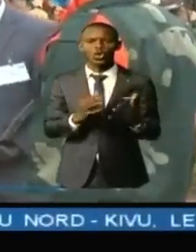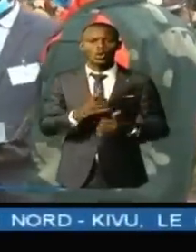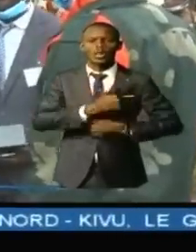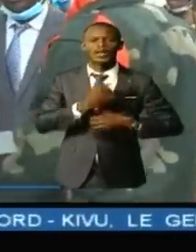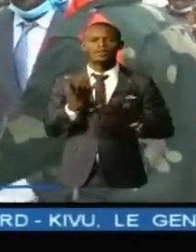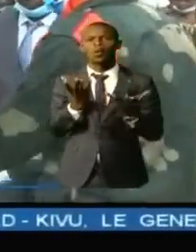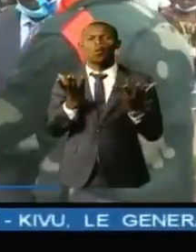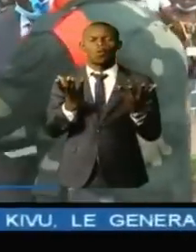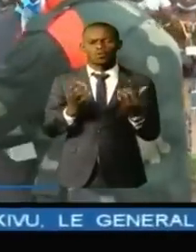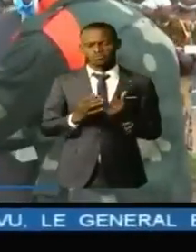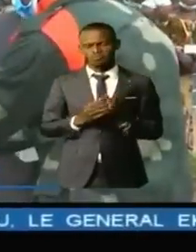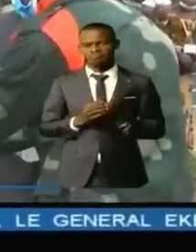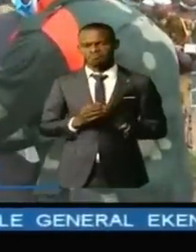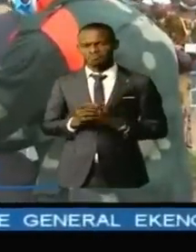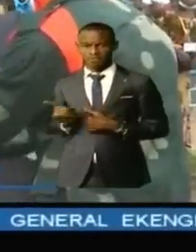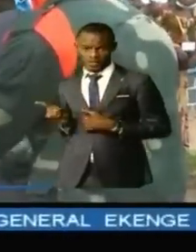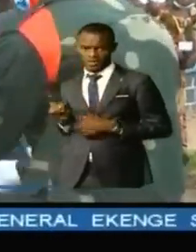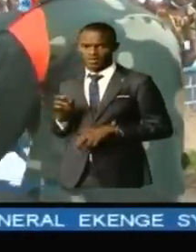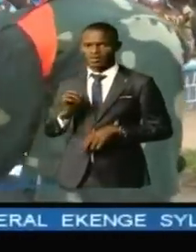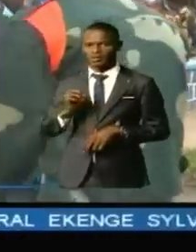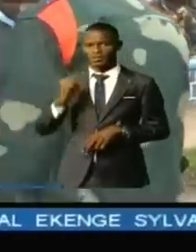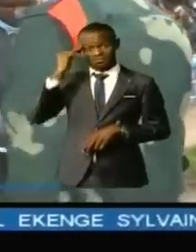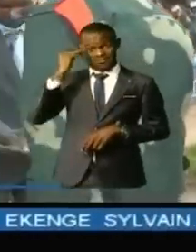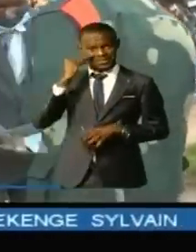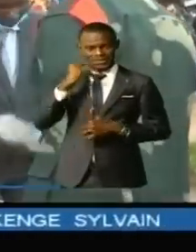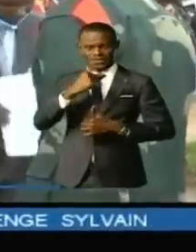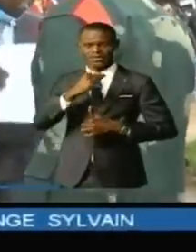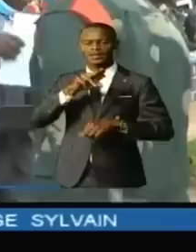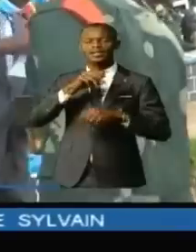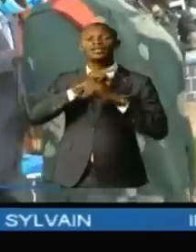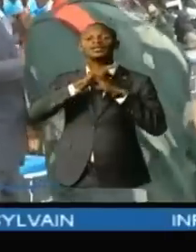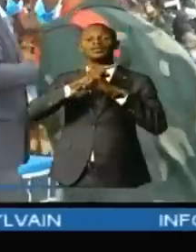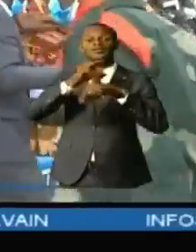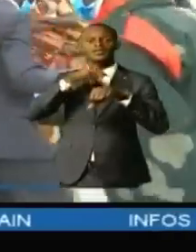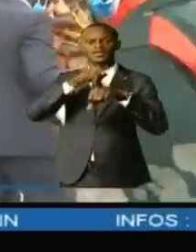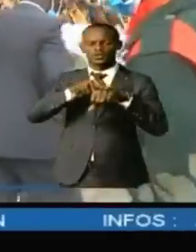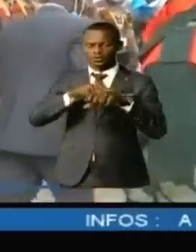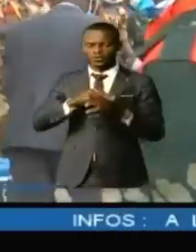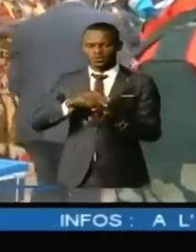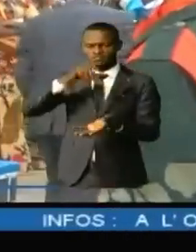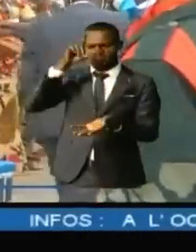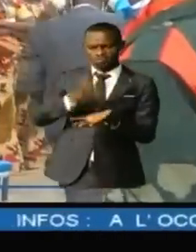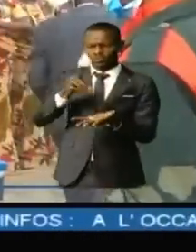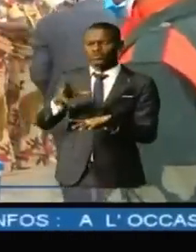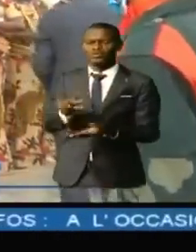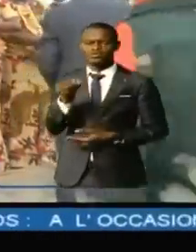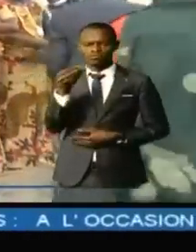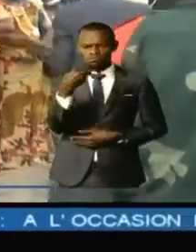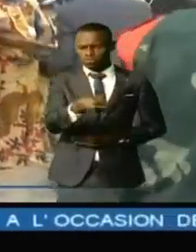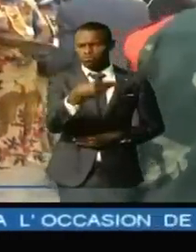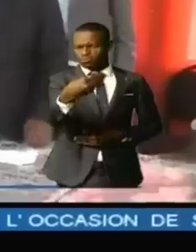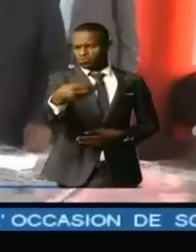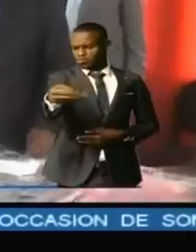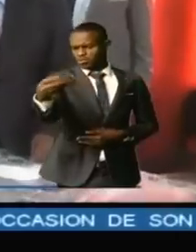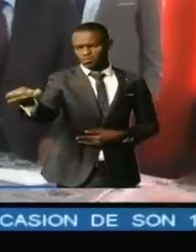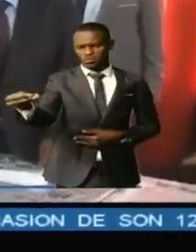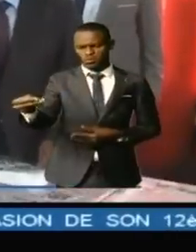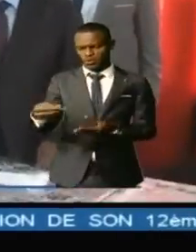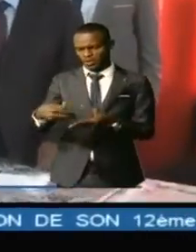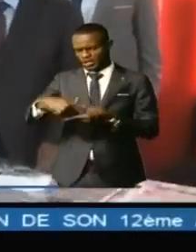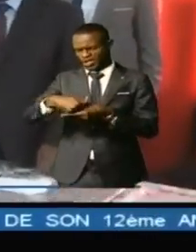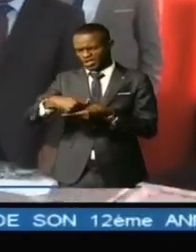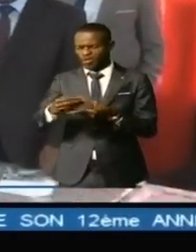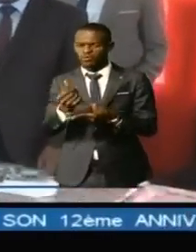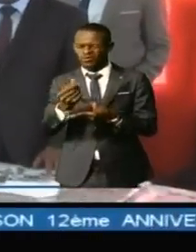Défense nationale a remis des diplômes aux officiers de la 33e promotion ordinaire et une enveloppe spéciale au lauréat